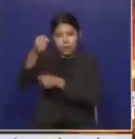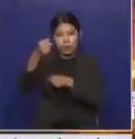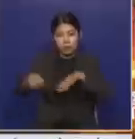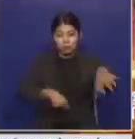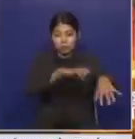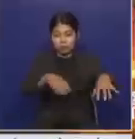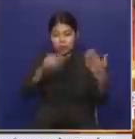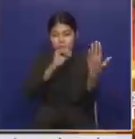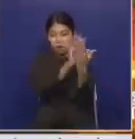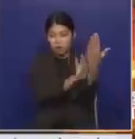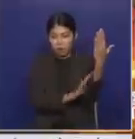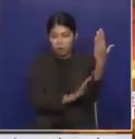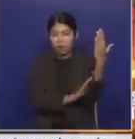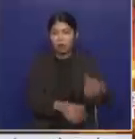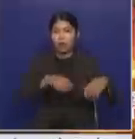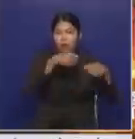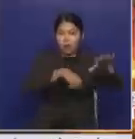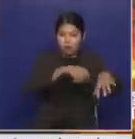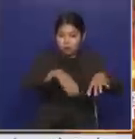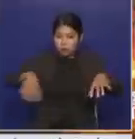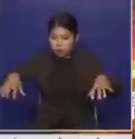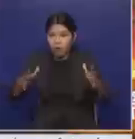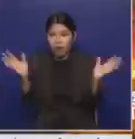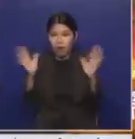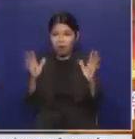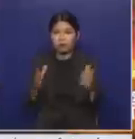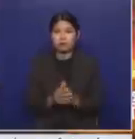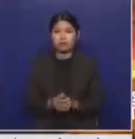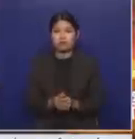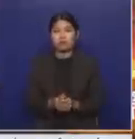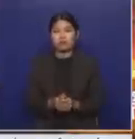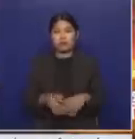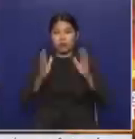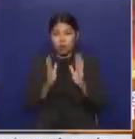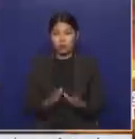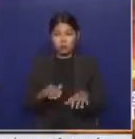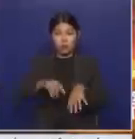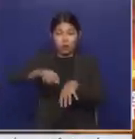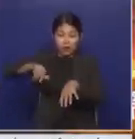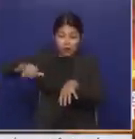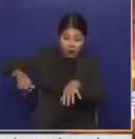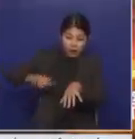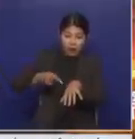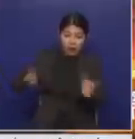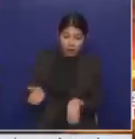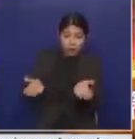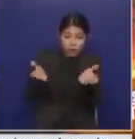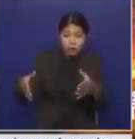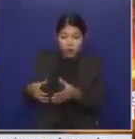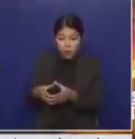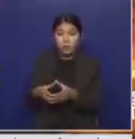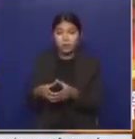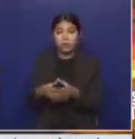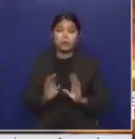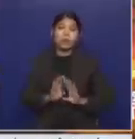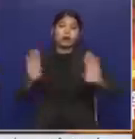แบบโครงการไล่ประยุทธ์ทั่วไทยถ้ามีคนที่ต้องอยู่เบื้องหลังเนี่ยนะก็น่าจะเป็นพรรคการเมืองที่เปิด